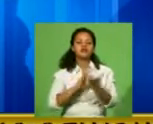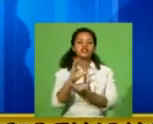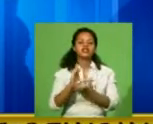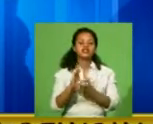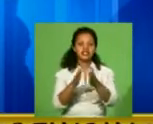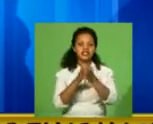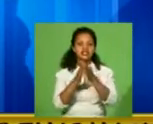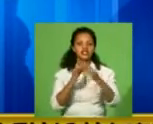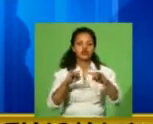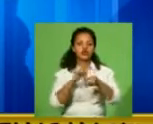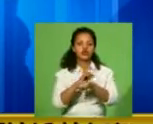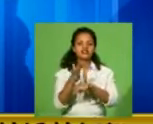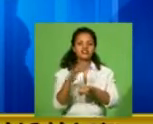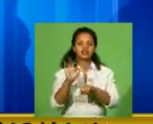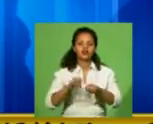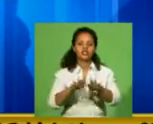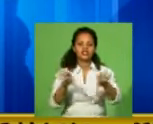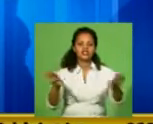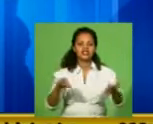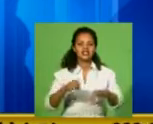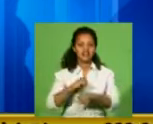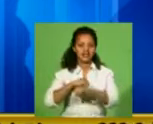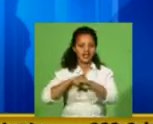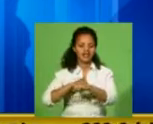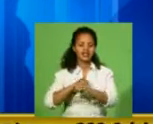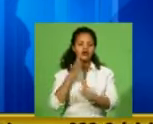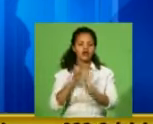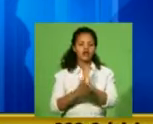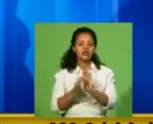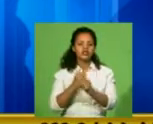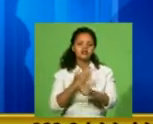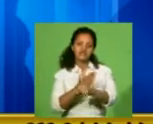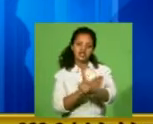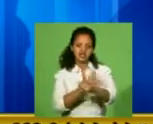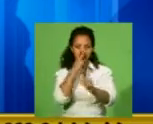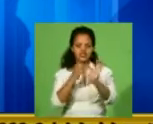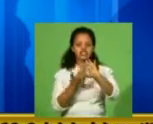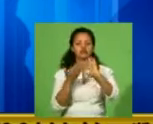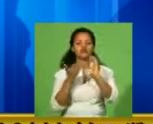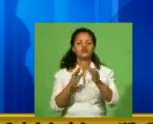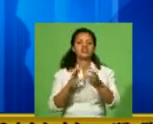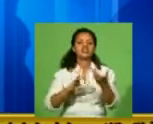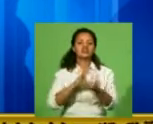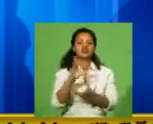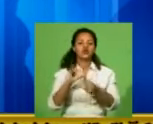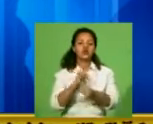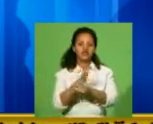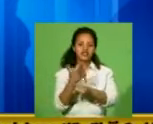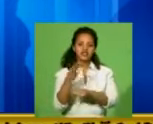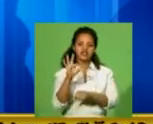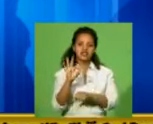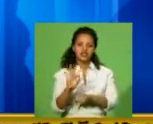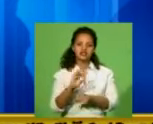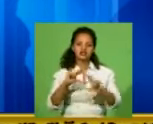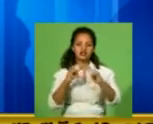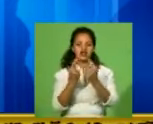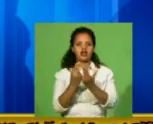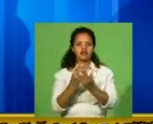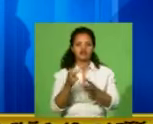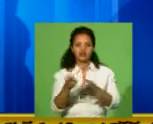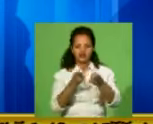ስልጤ ዞን የኮቪድ-19 ወረርሽኝን ለመክታት የተከናወነው ስራ መሻሻል ያሳየ መሆኑን የክልሉ የኮቪድ-19 ግብረ ኃይል ቁጥጥር